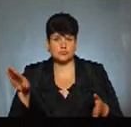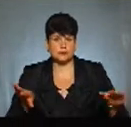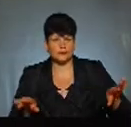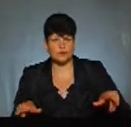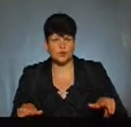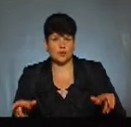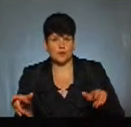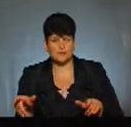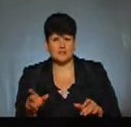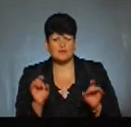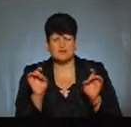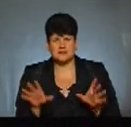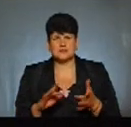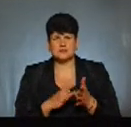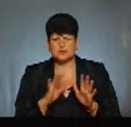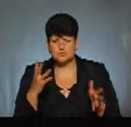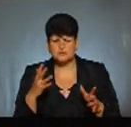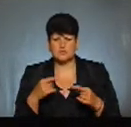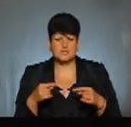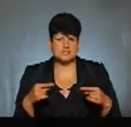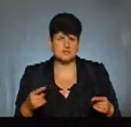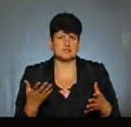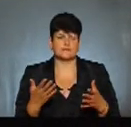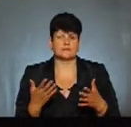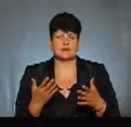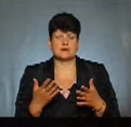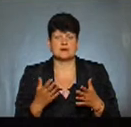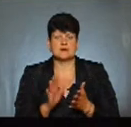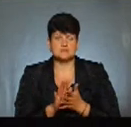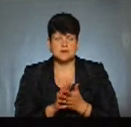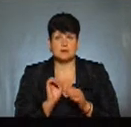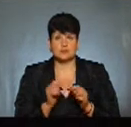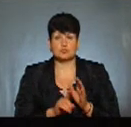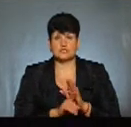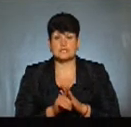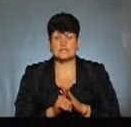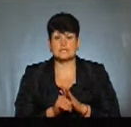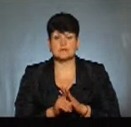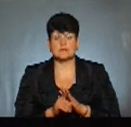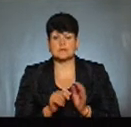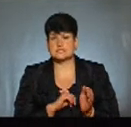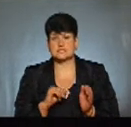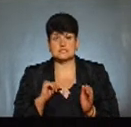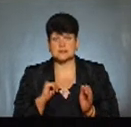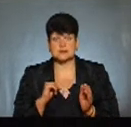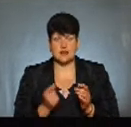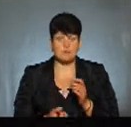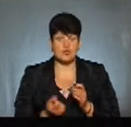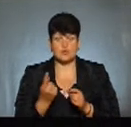туди шкло, кидають різне сміття, може статися самозаймання. Це не часті випадки, проте вони бувають,